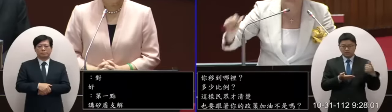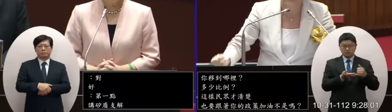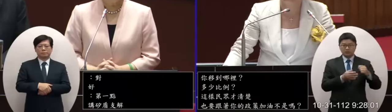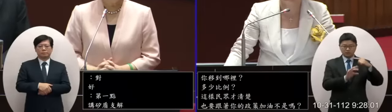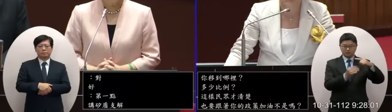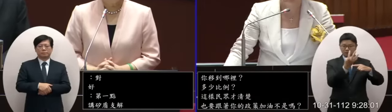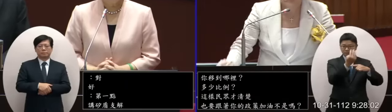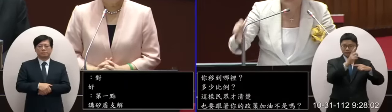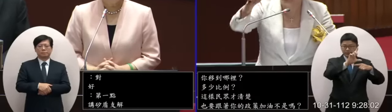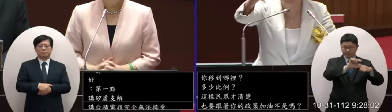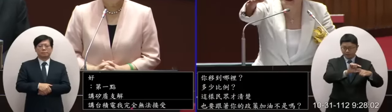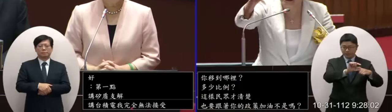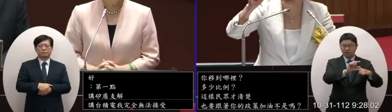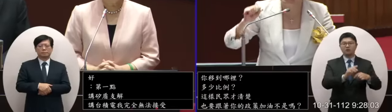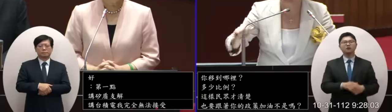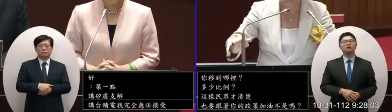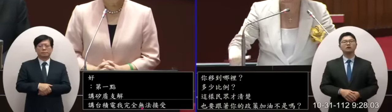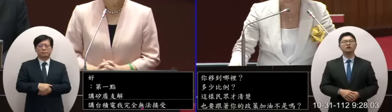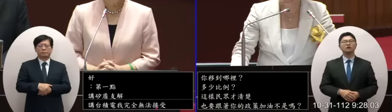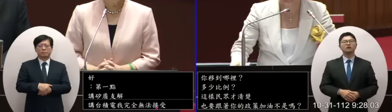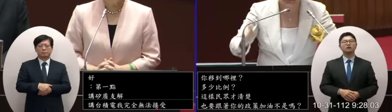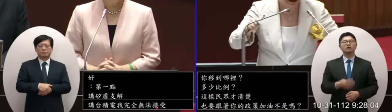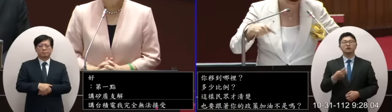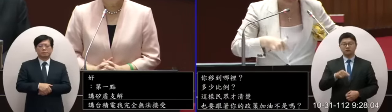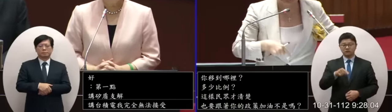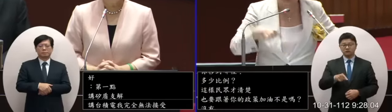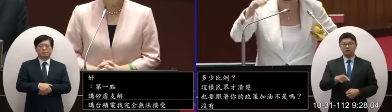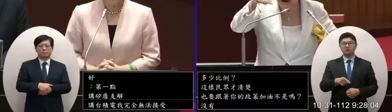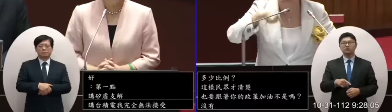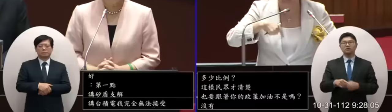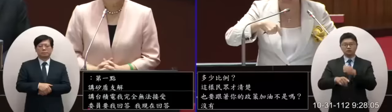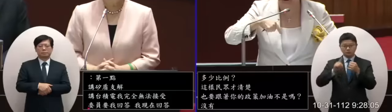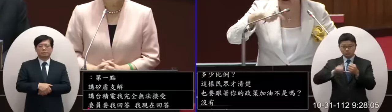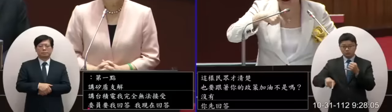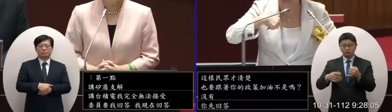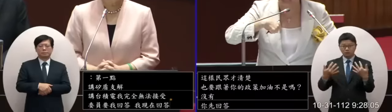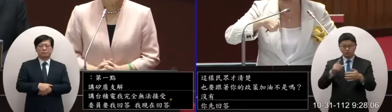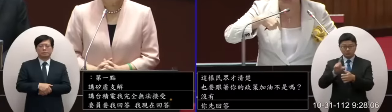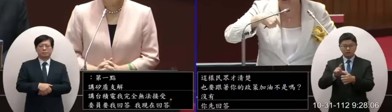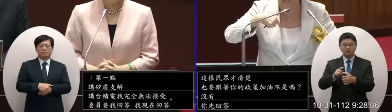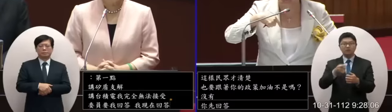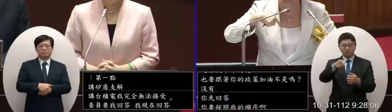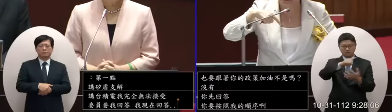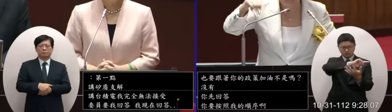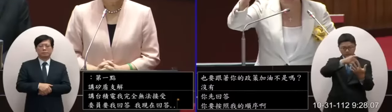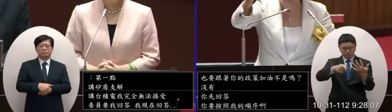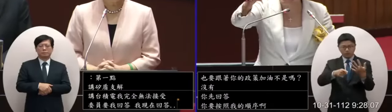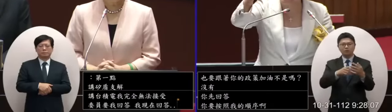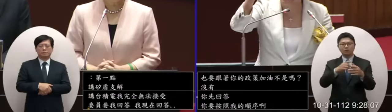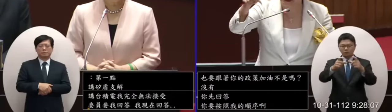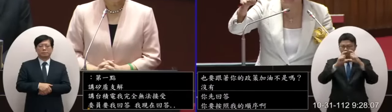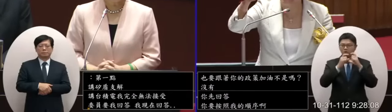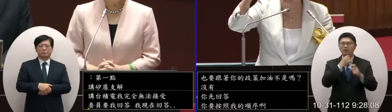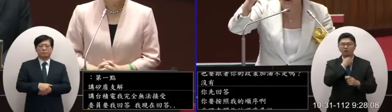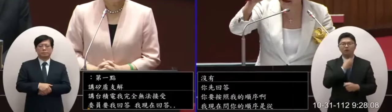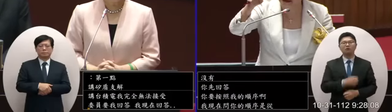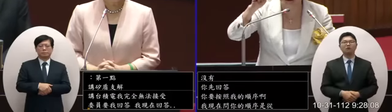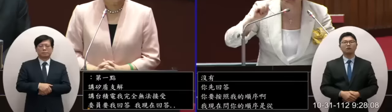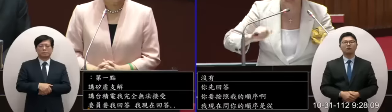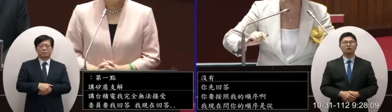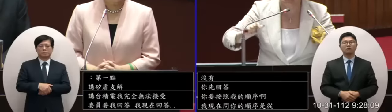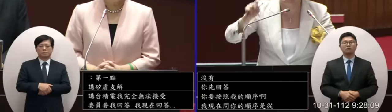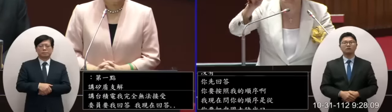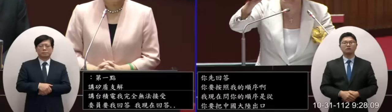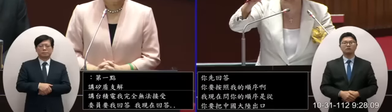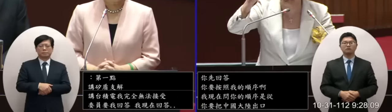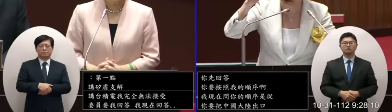到多少比例嘛？我问你说细顿之解的部分，那是最后面你可以回答，我会让你回答，没问题。但是你还